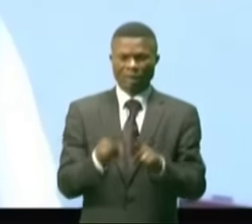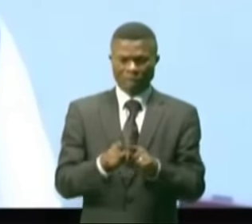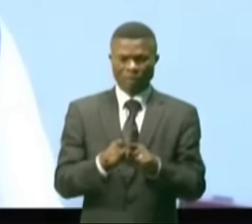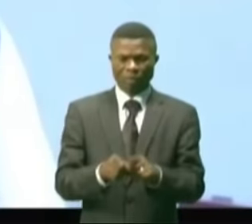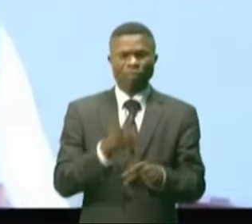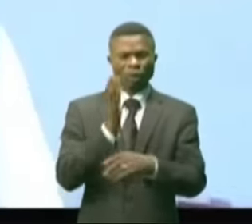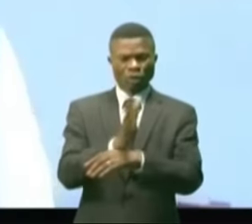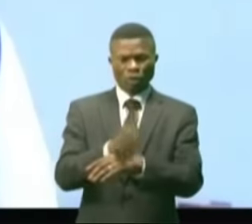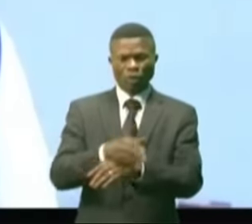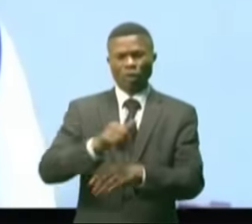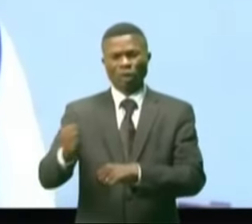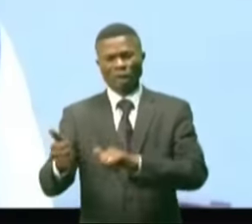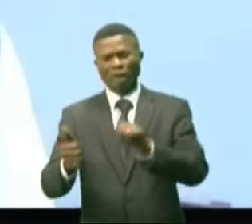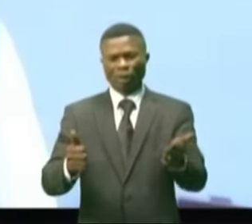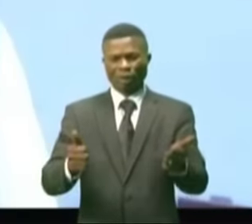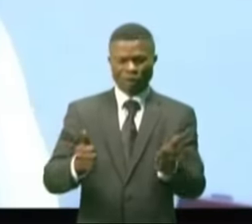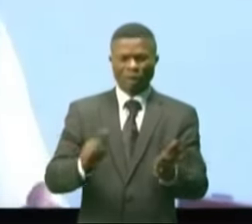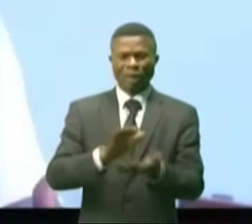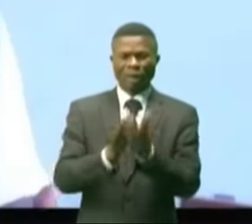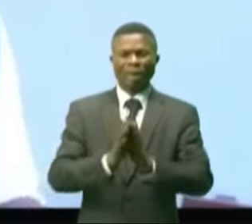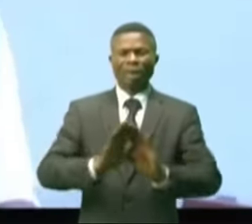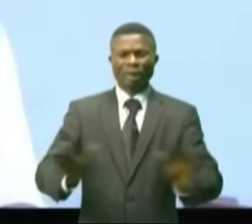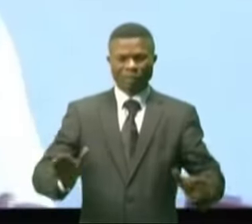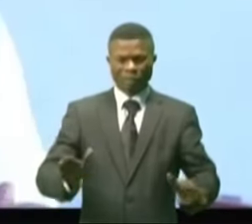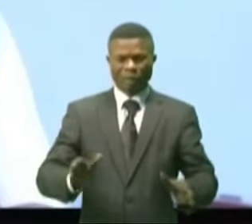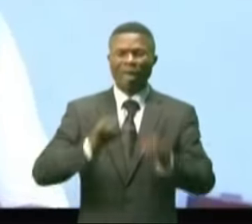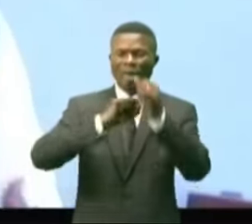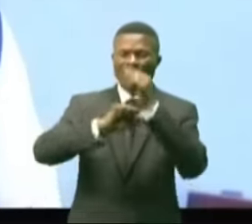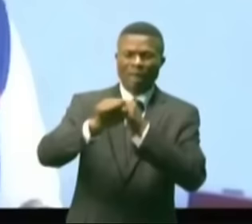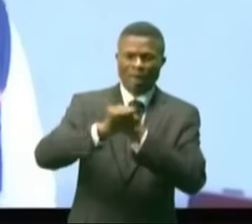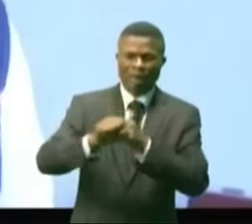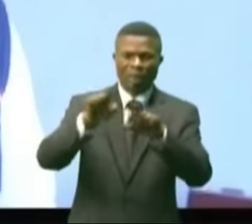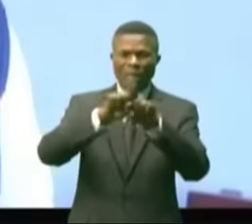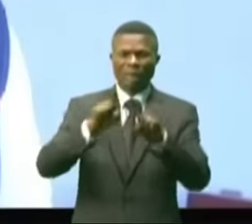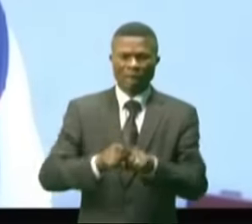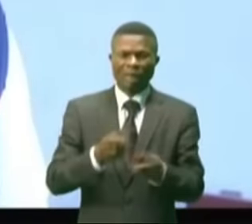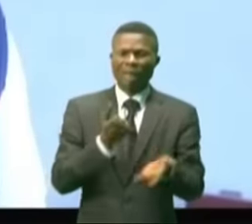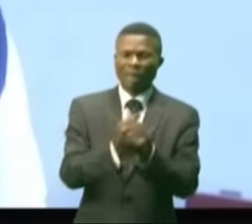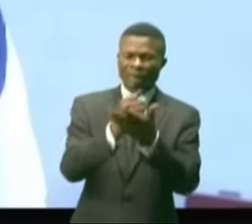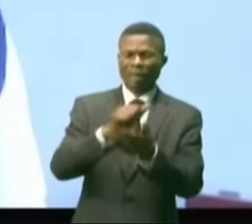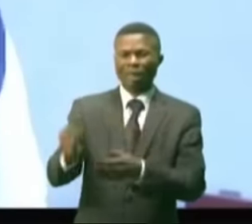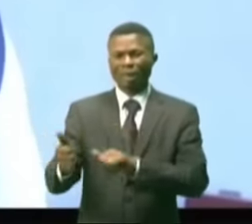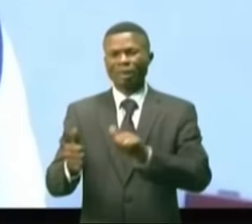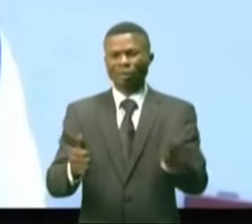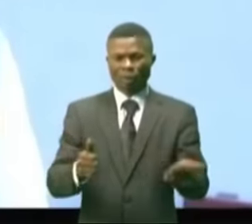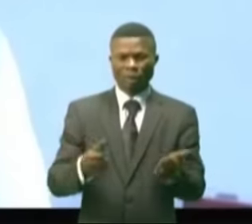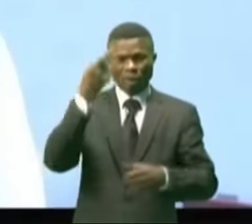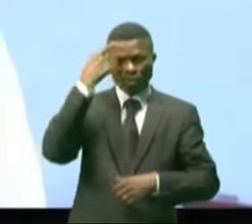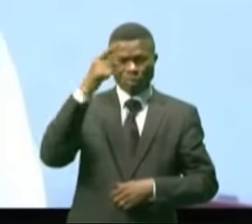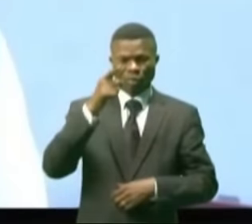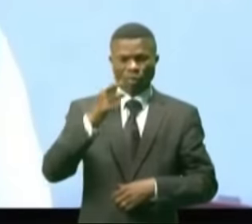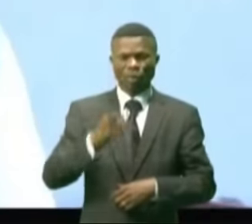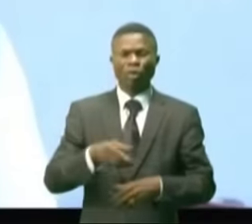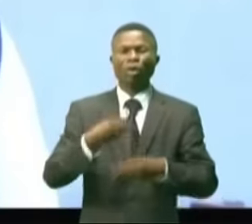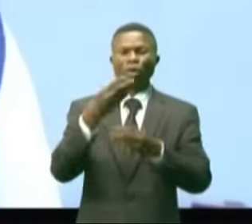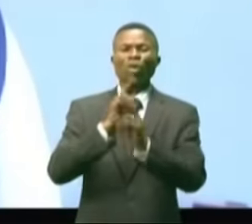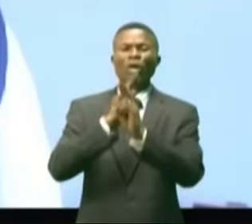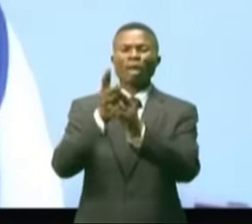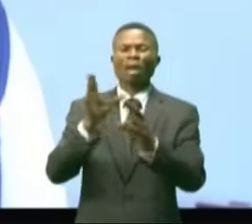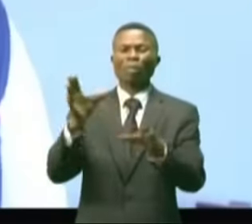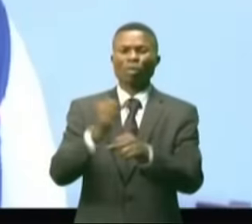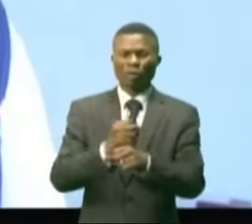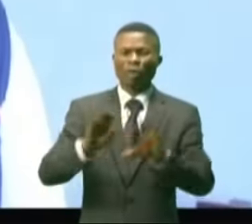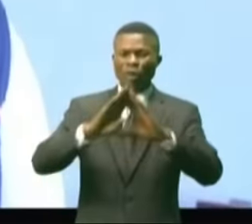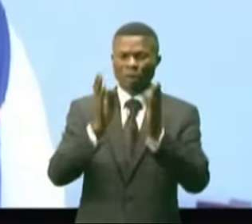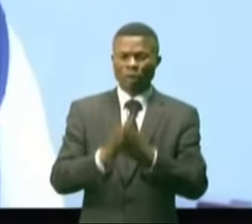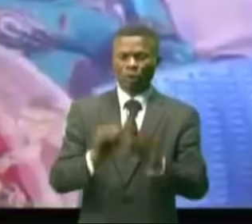des conseils et ils sont à mesure d'aller sensibiliser et s'entraider entre eux pour donner la restitution de ce que nous les